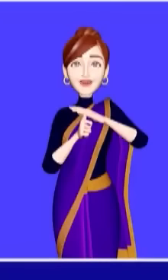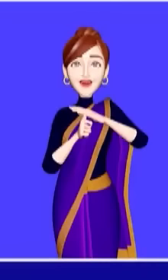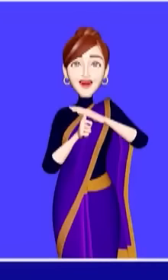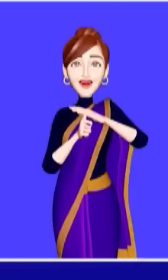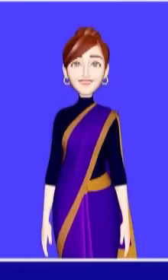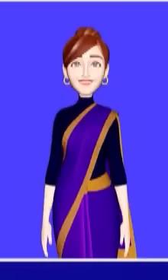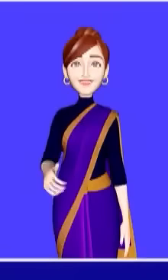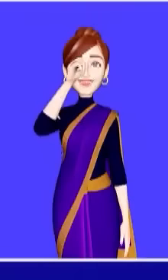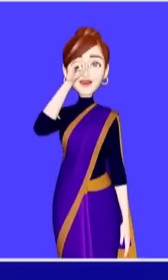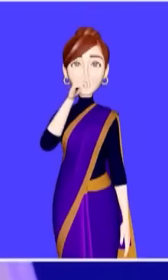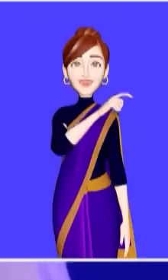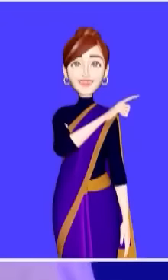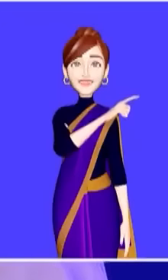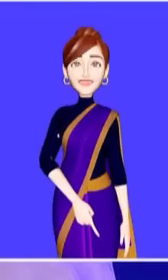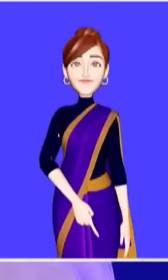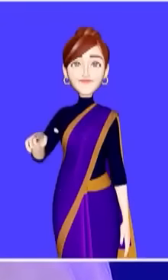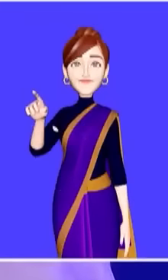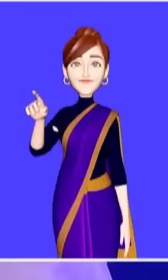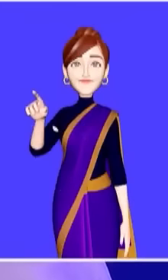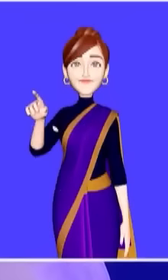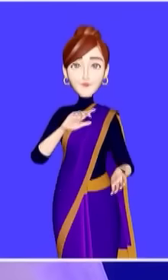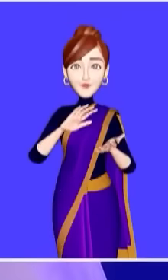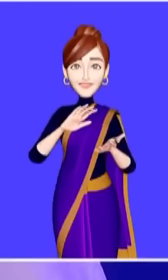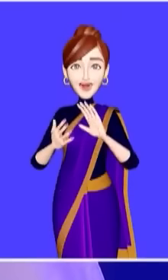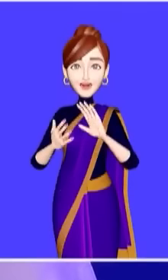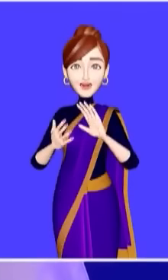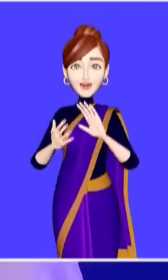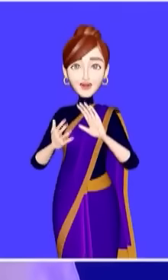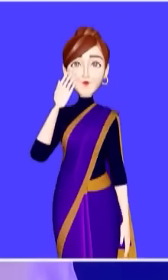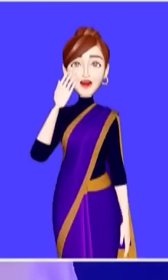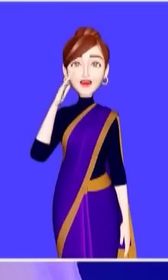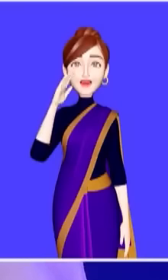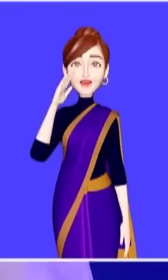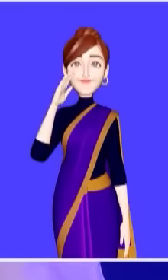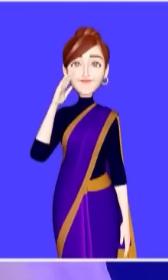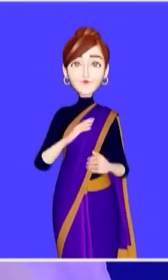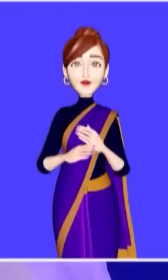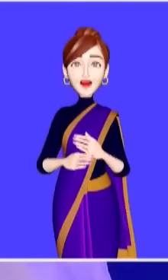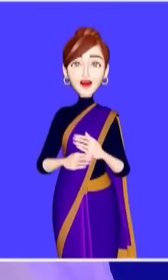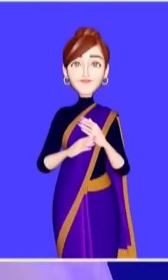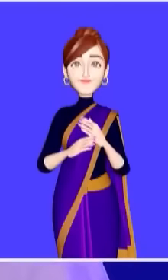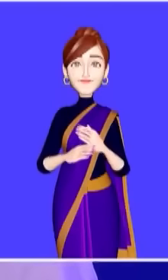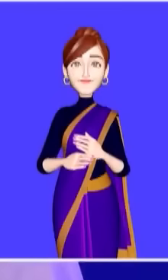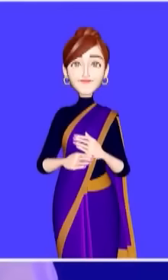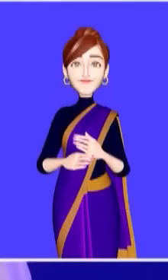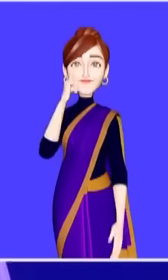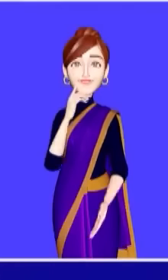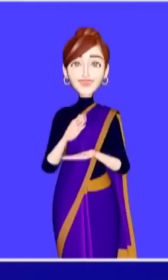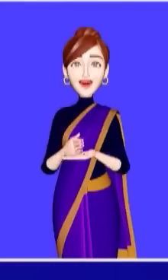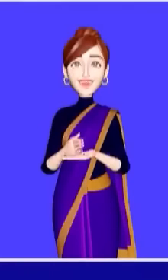वाटरमार्किंग और क्लियर सोर्स स्टैंडर्ड्स की जरूरत बढ़ती जा रही है।